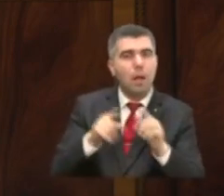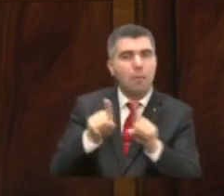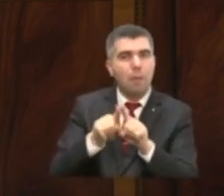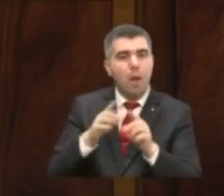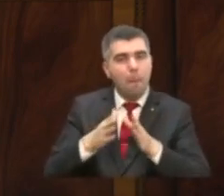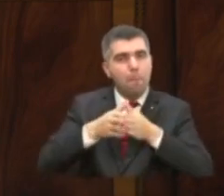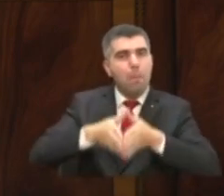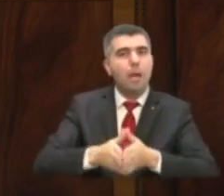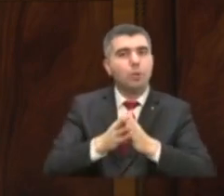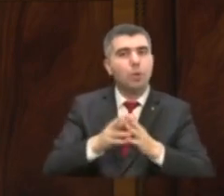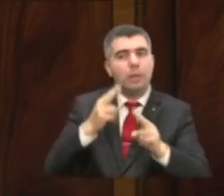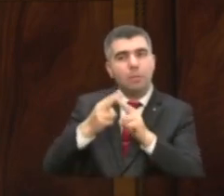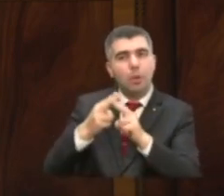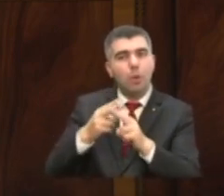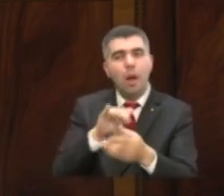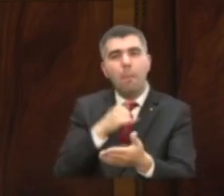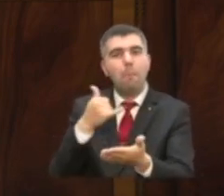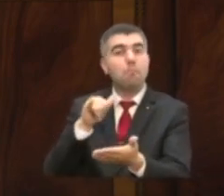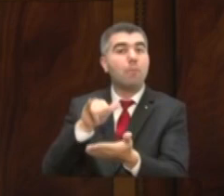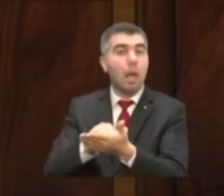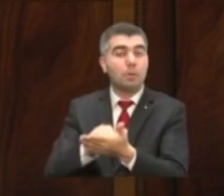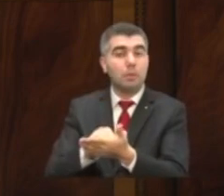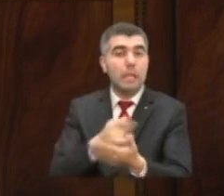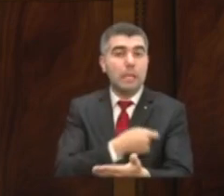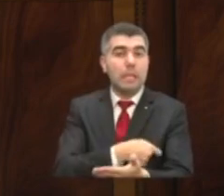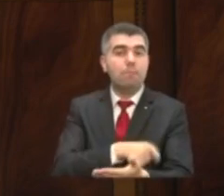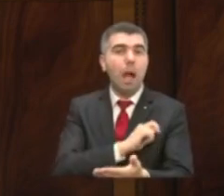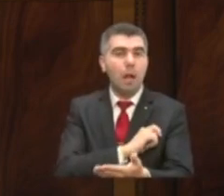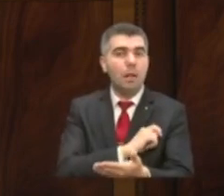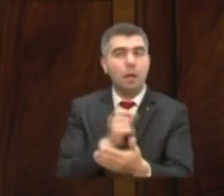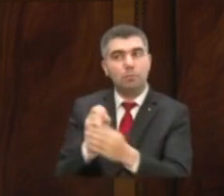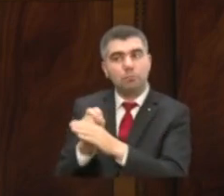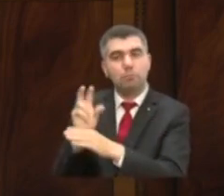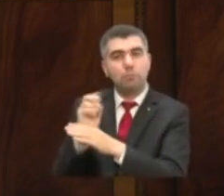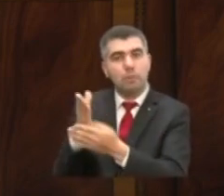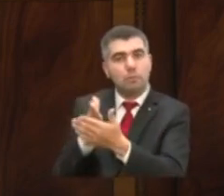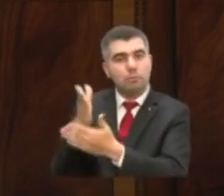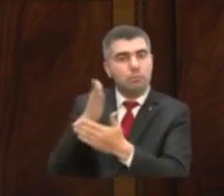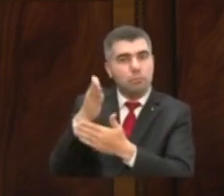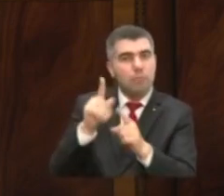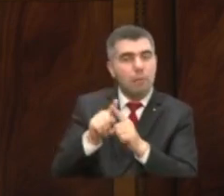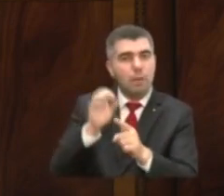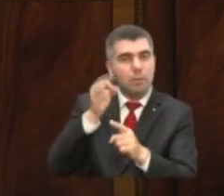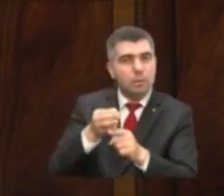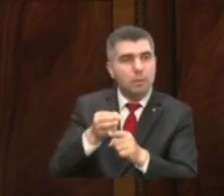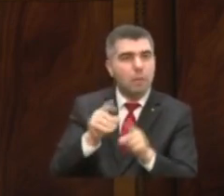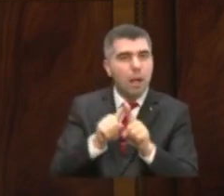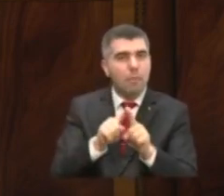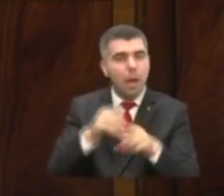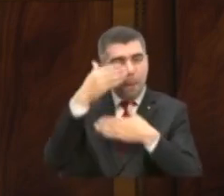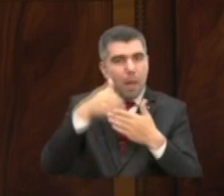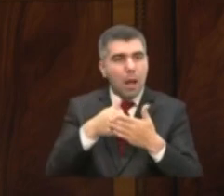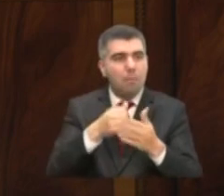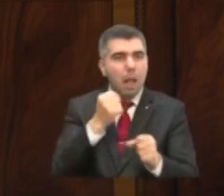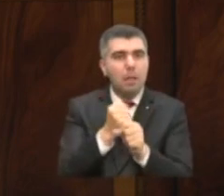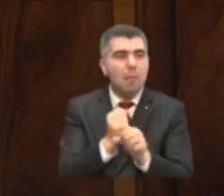الموت، والعبور نحو إسبانيا يطرح سؤال الانتماء عندما لا تتوفر شروط ومقومات ومتطلبات العيش الكريم